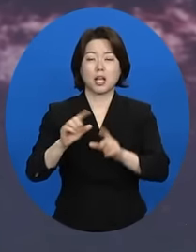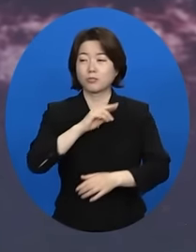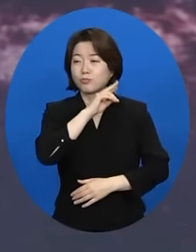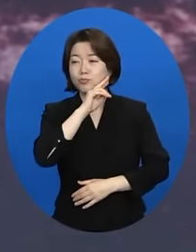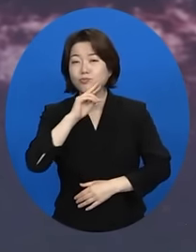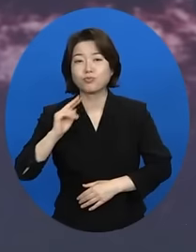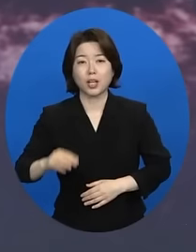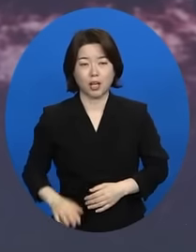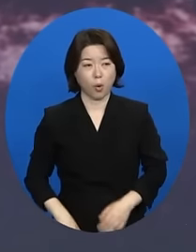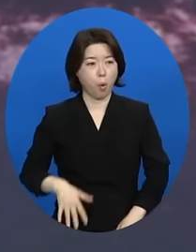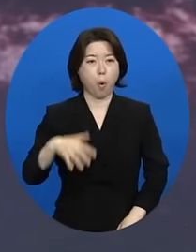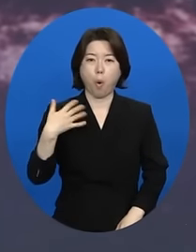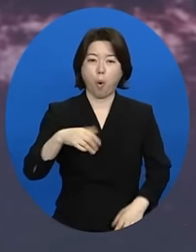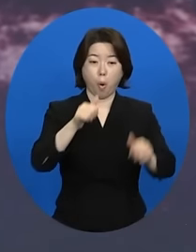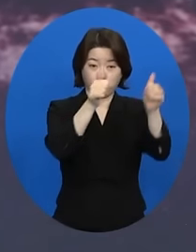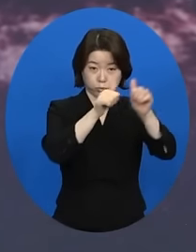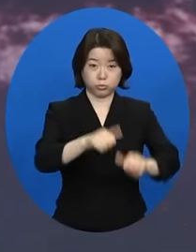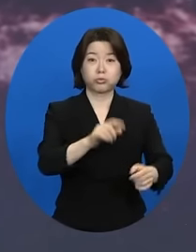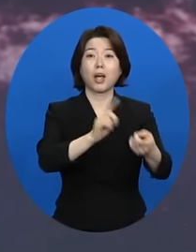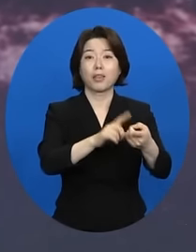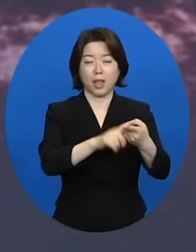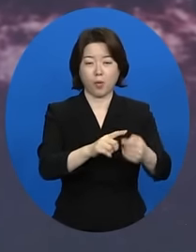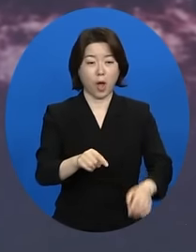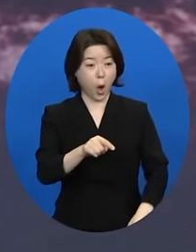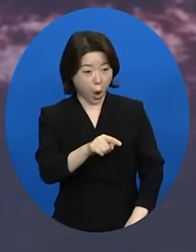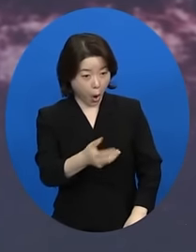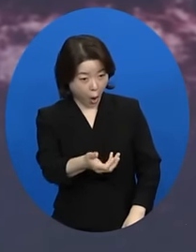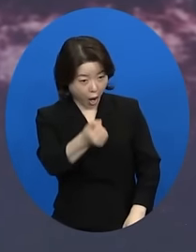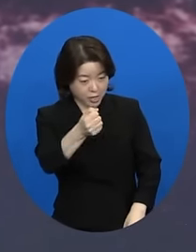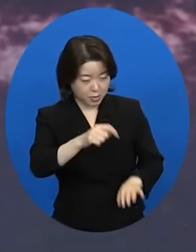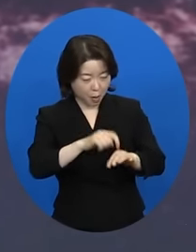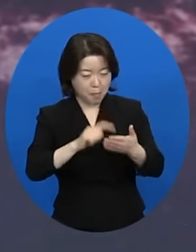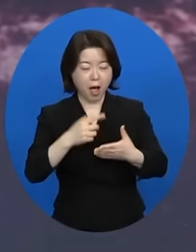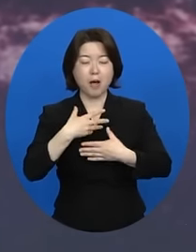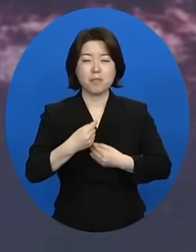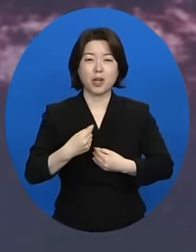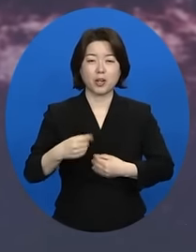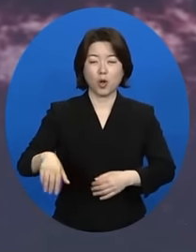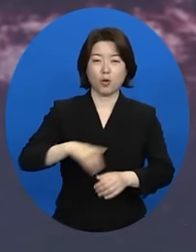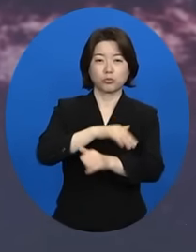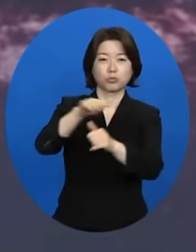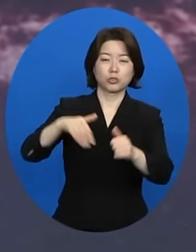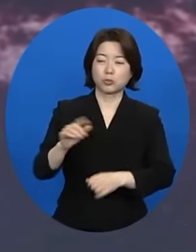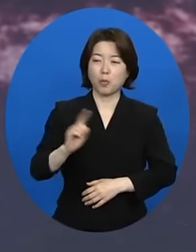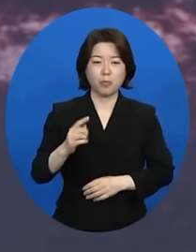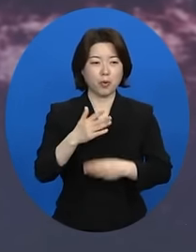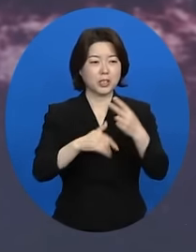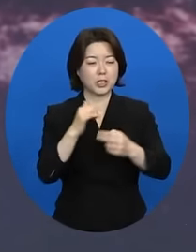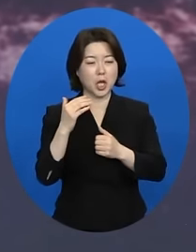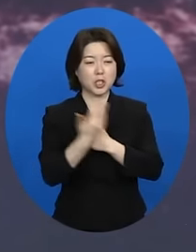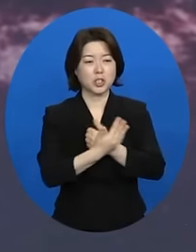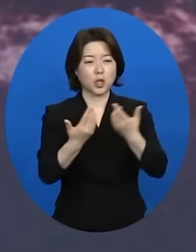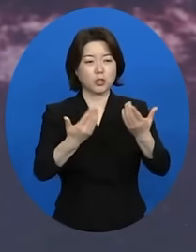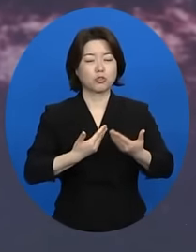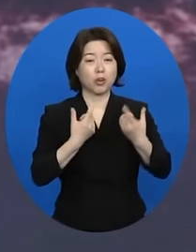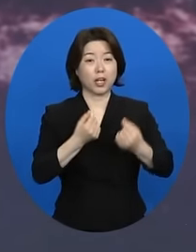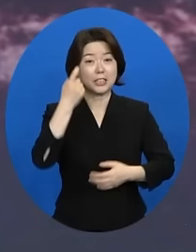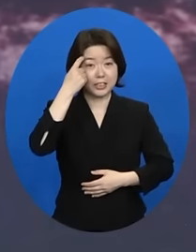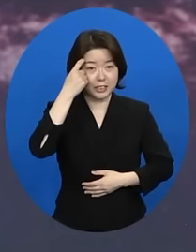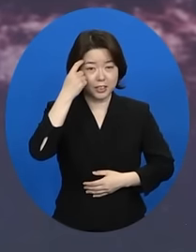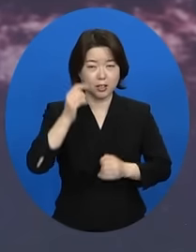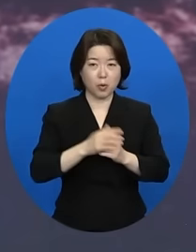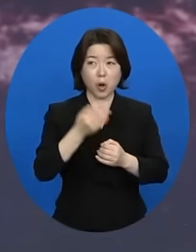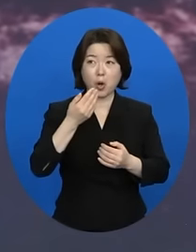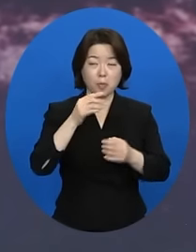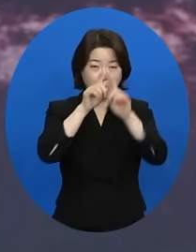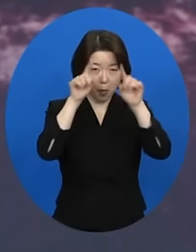아, 우상다운 이름입니다. 이것만 있으면 마음이 편안해지고 왠지 우리 집을 이 뭔 신이 지켜줄 것만 같아. 그래가지고 막 부적도 붙이고